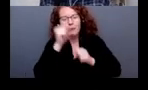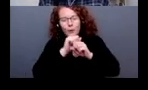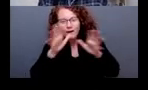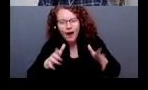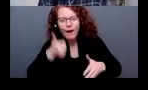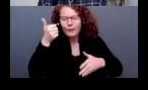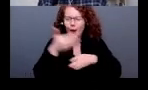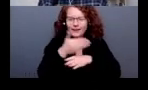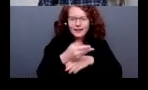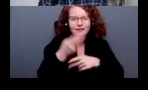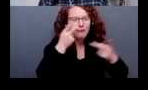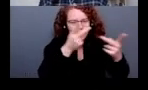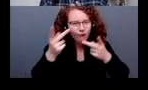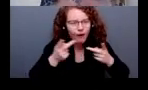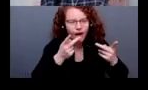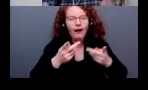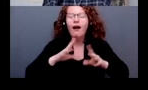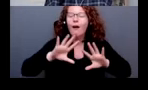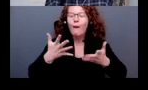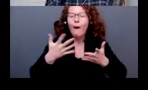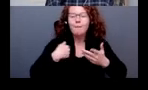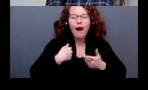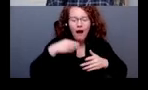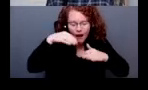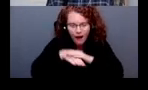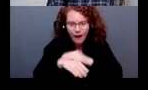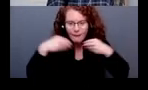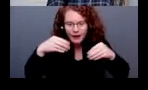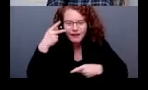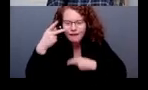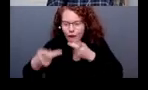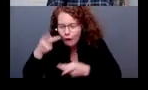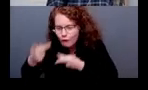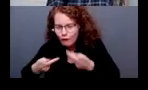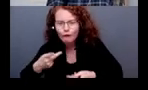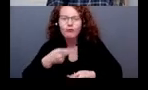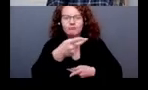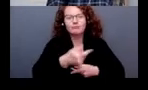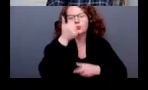également pour communiquer ce qu'on découvrait au cours de l'enquête.